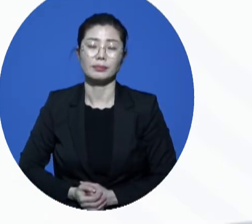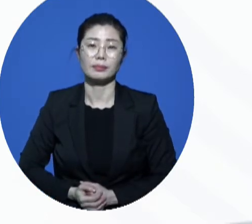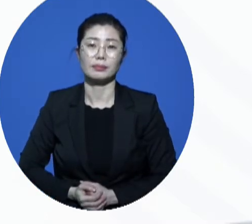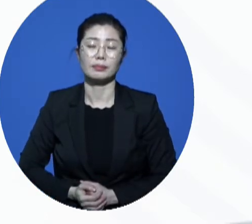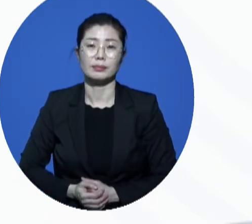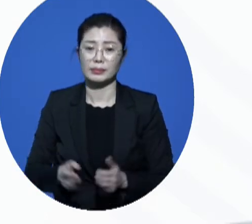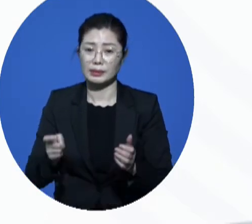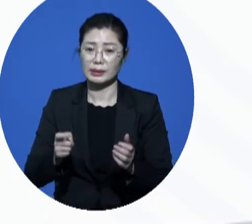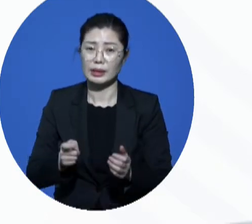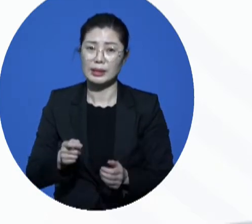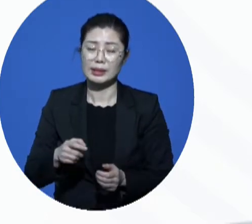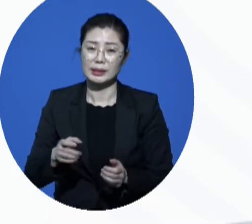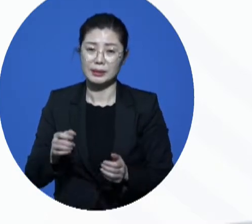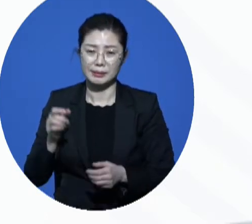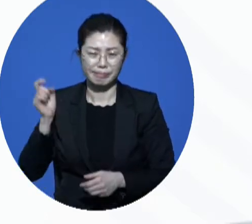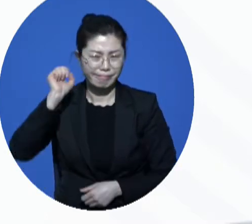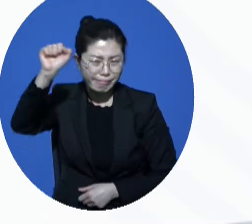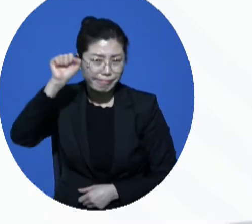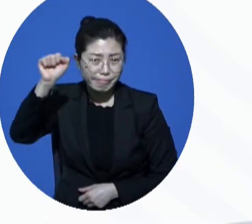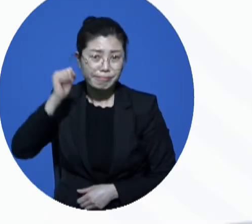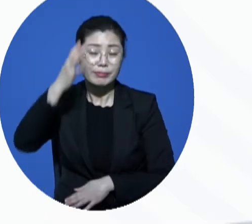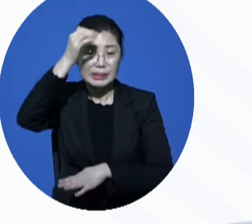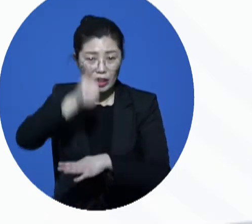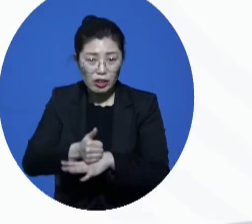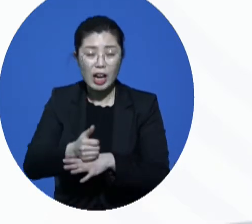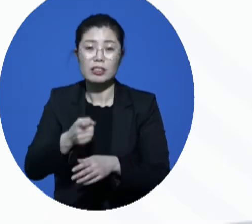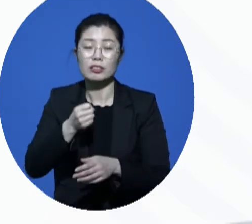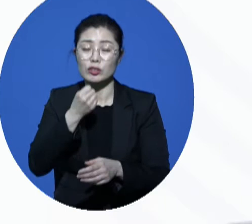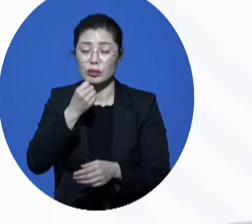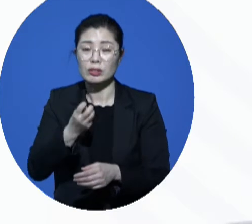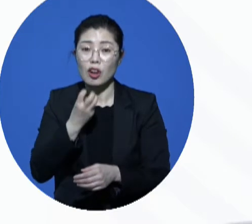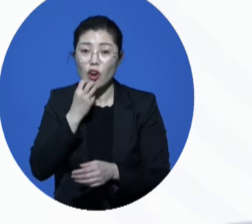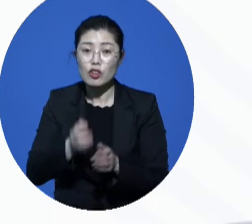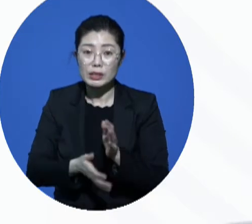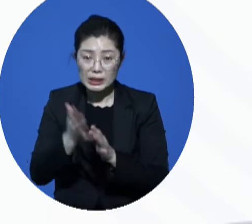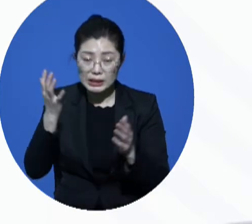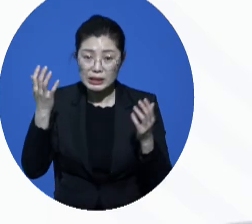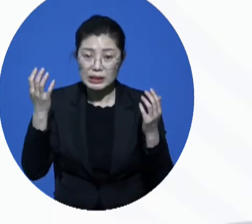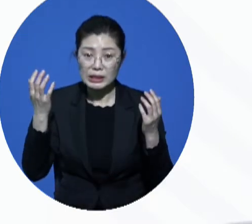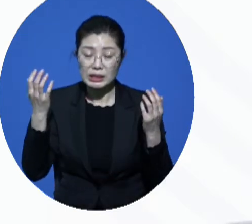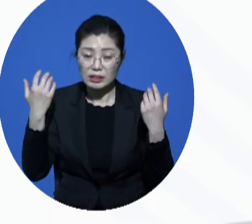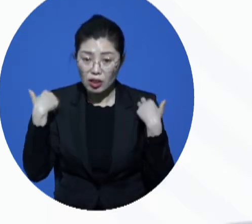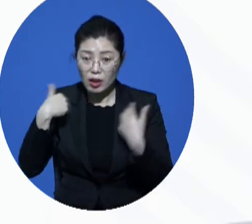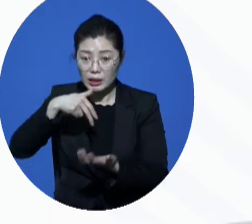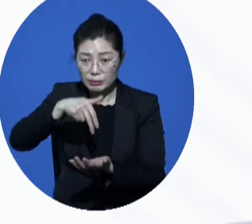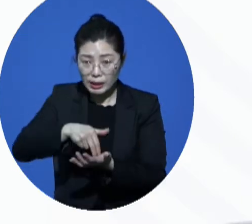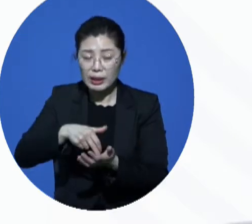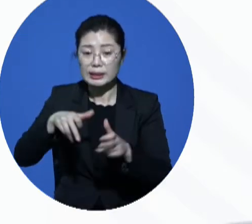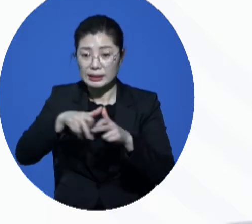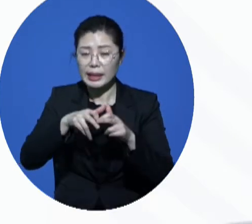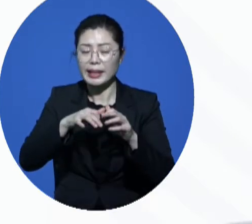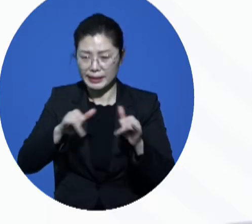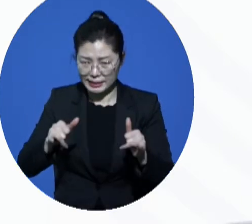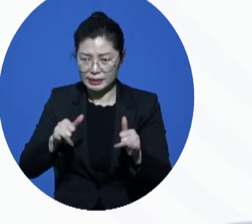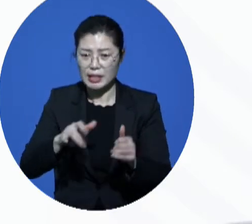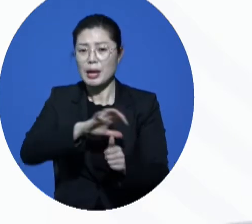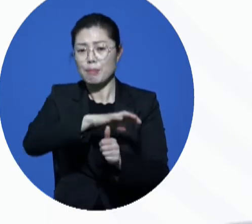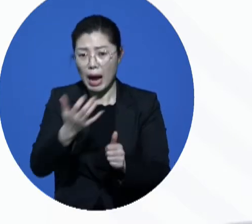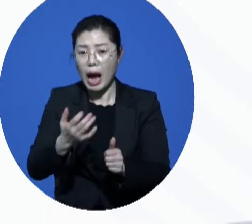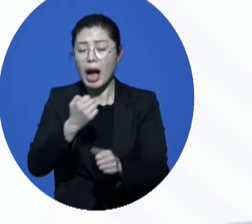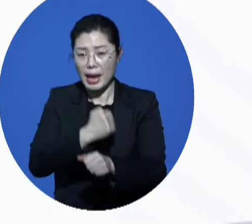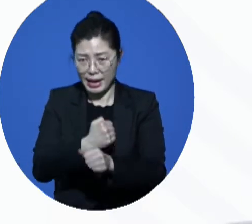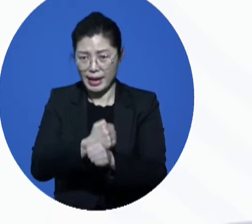네, 긴급 농성에 돌입한 결과로 서울시는 장애인 거주시설에 대한 조치 계획으로서 긴급 분산 조치를 하겠다, 긴급